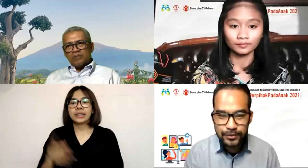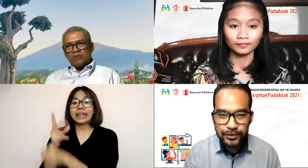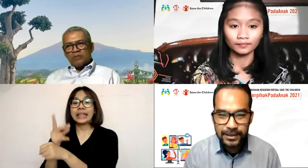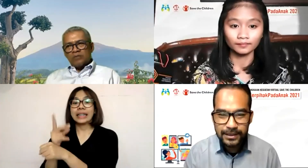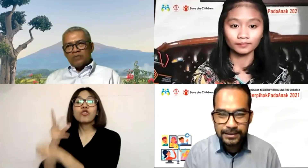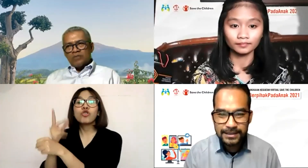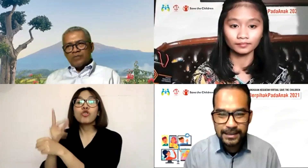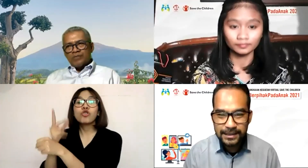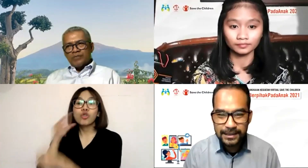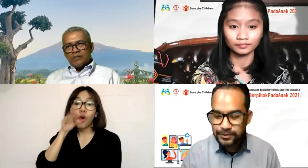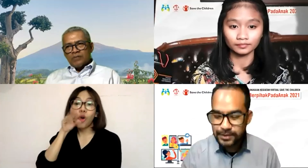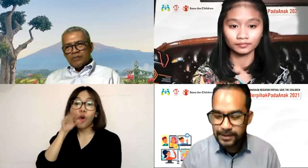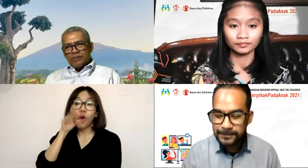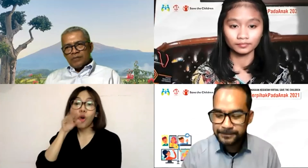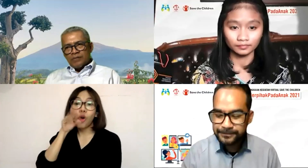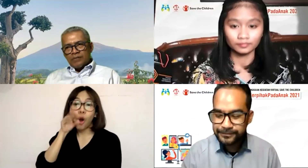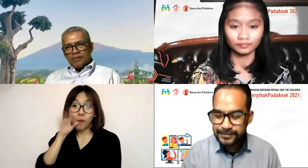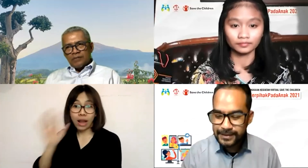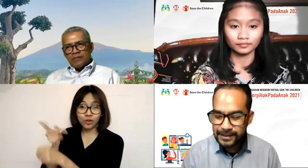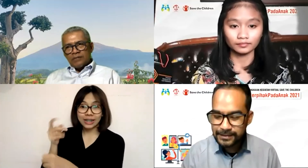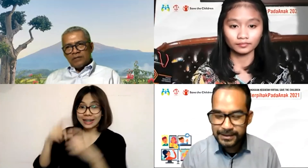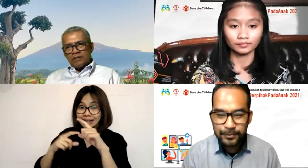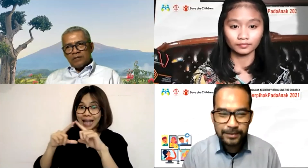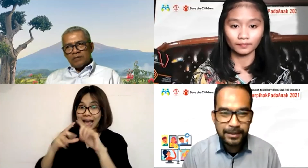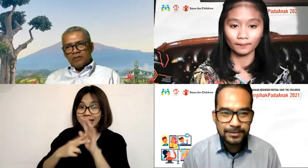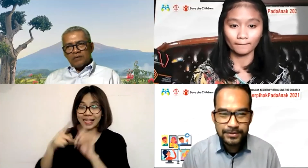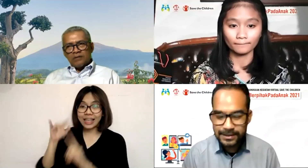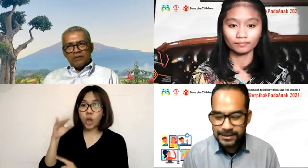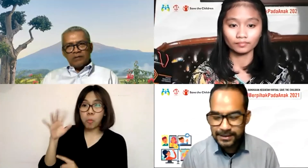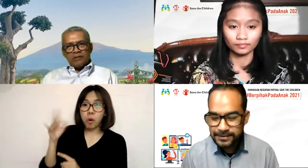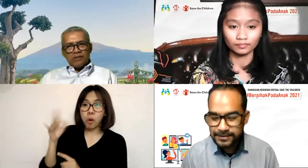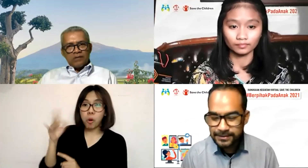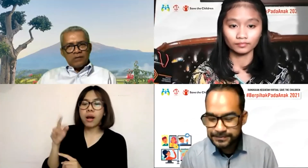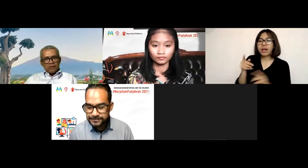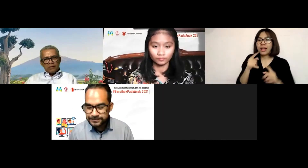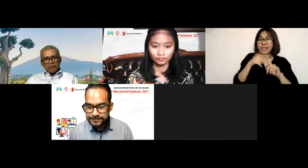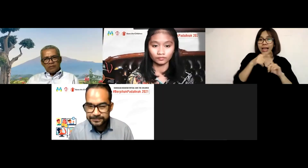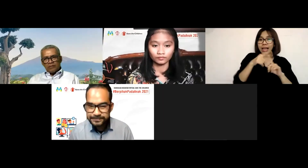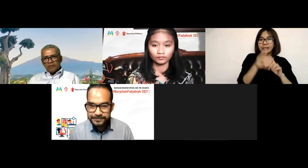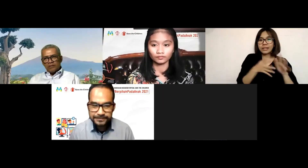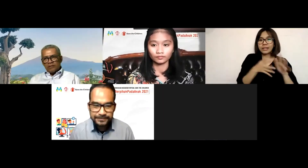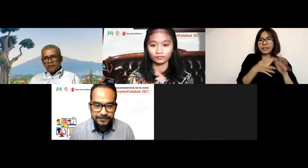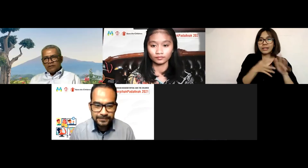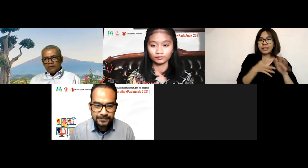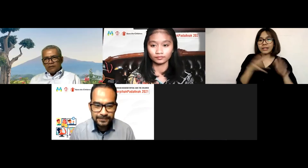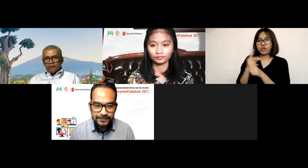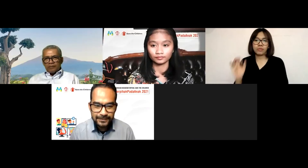Santi, Ibu gurunya Tasya. Apakah sudah bergabung kembali Bu Santi?